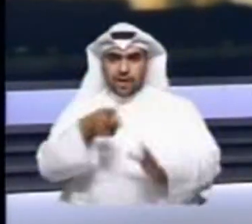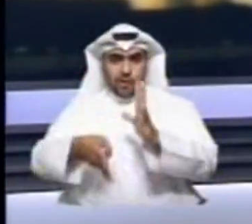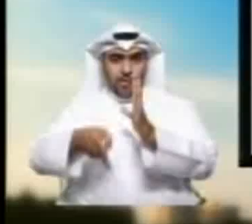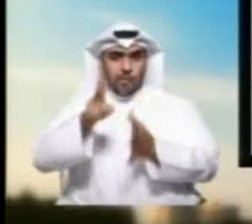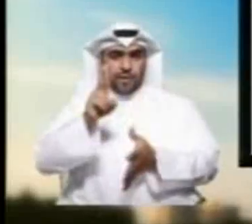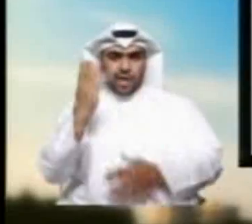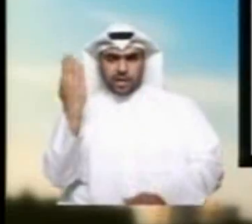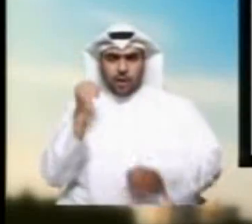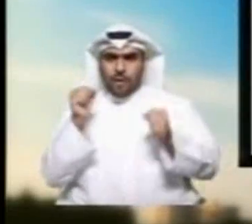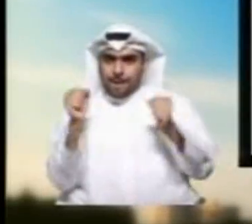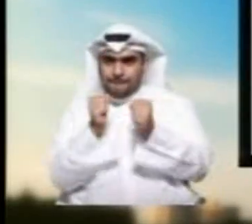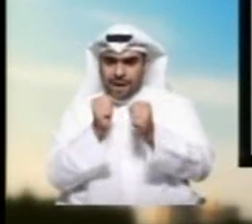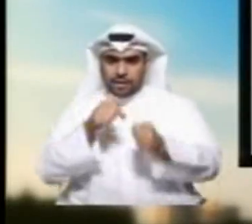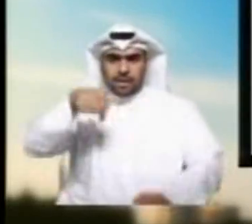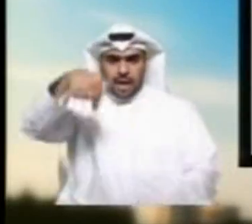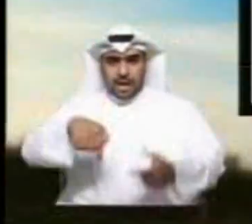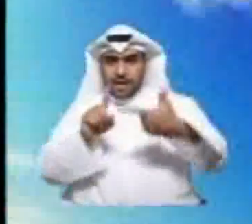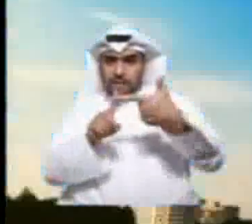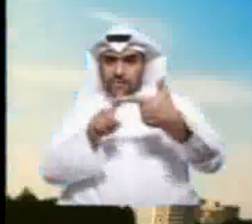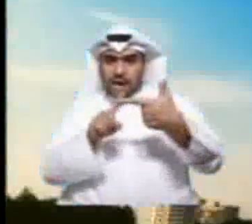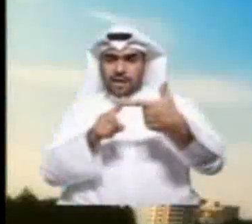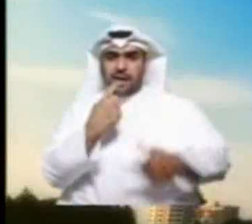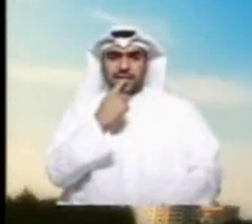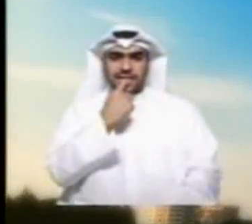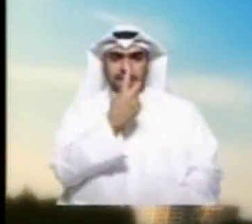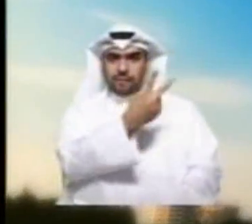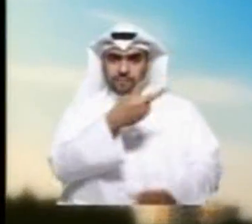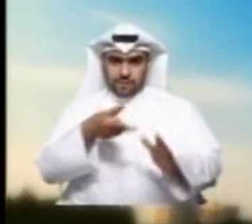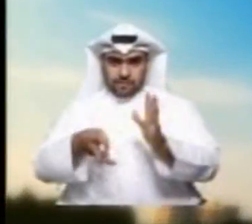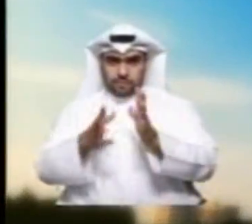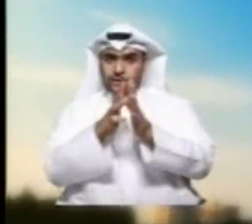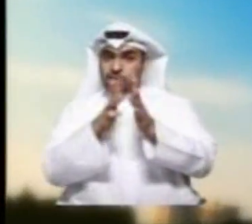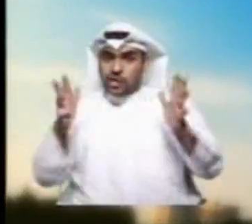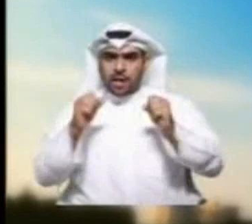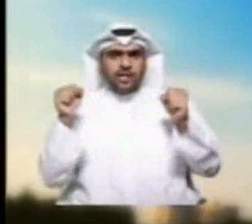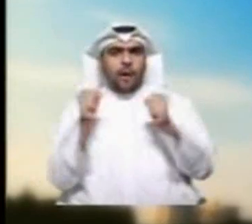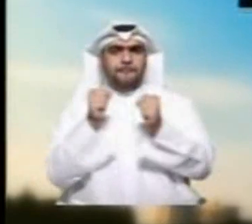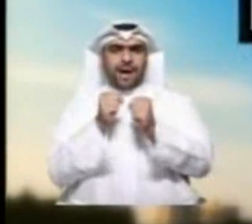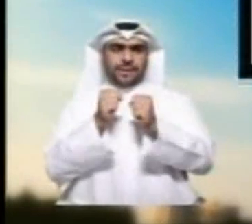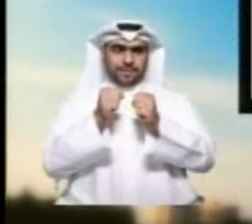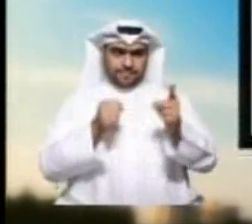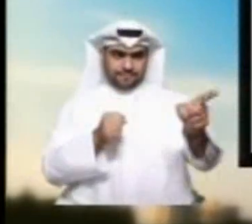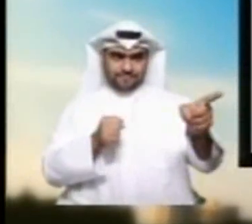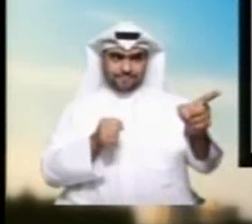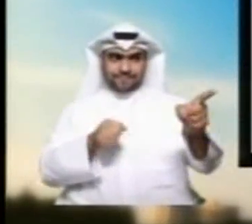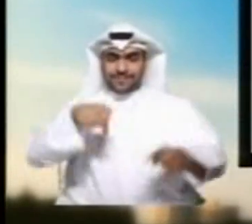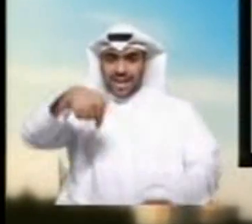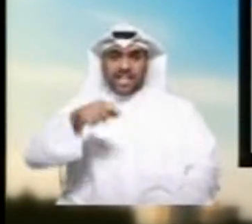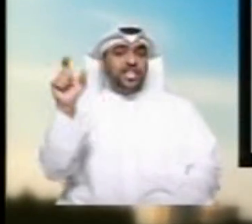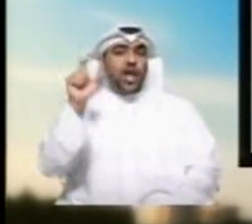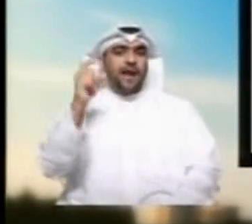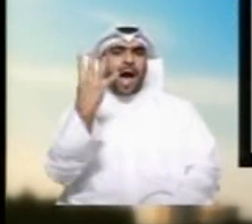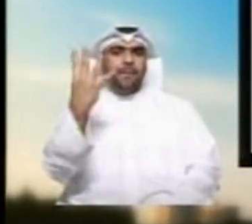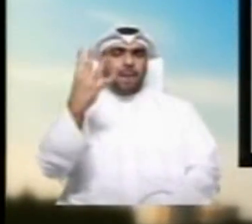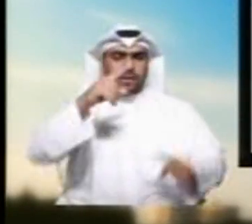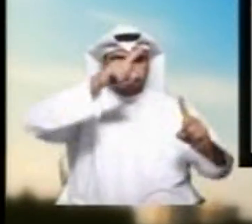في 2019. نعم. ماذا عن أبريل؟ بالنسبة لأبريل نفس الشيء، احنا إلى الآن نشعر بجو لطيف وفي برودة في الجو. نعم. أثناء الليل